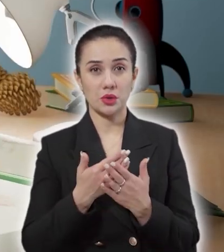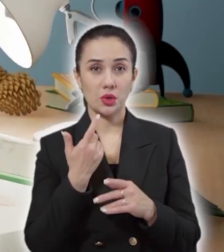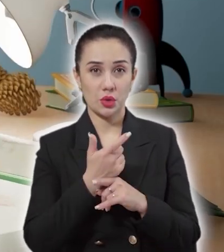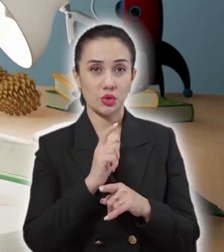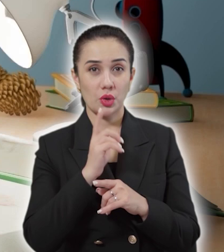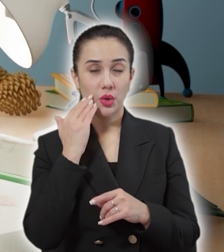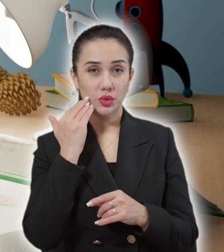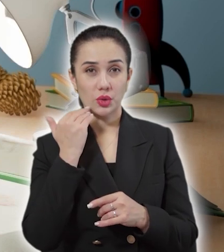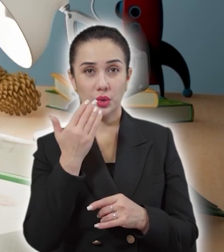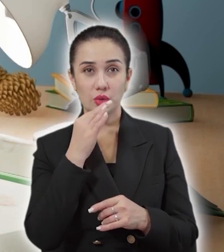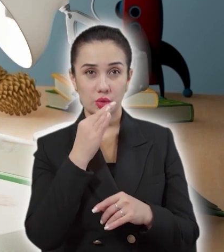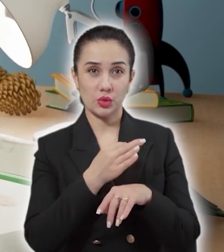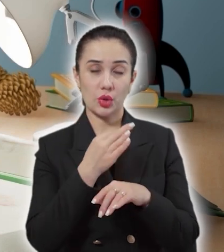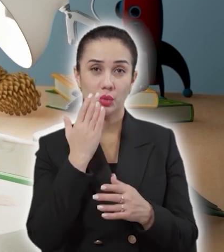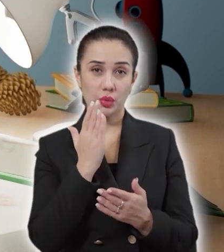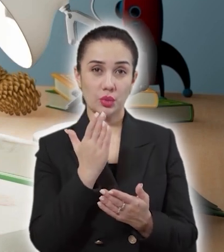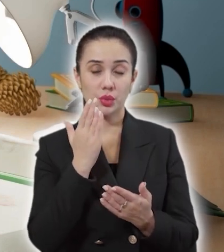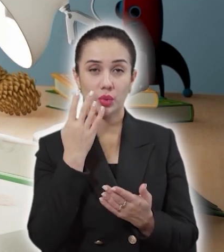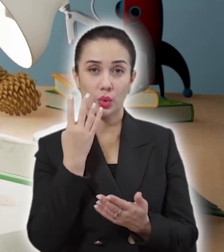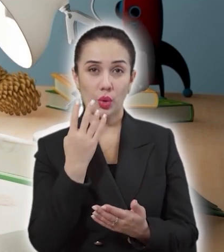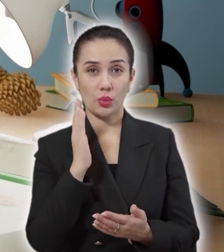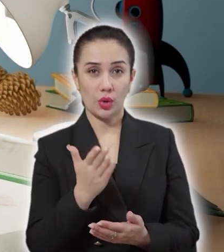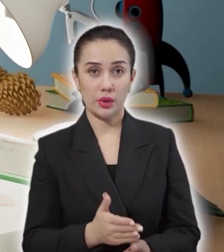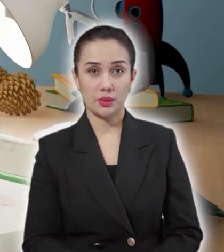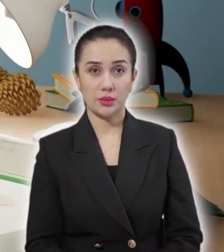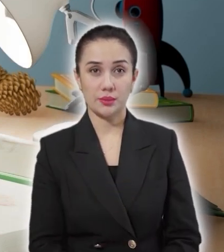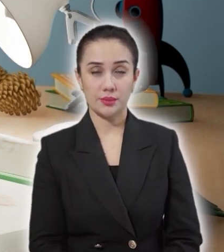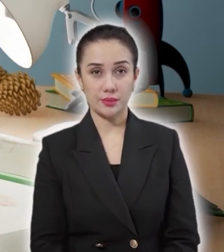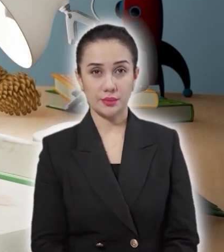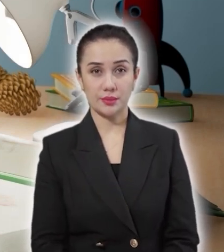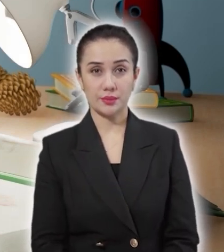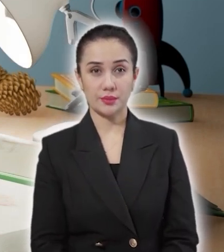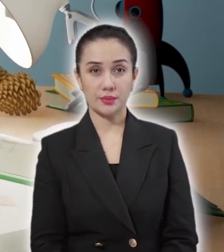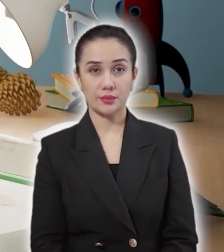Axir bu masala juda oson-ku? Javobi to'g'ri bo'ladi.